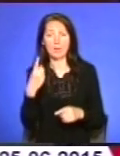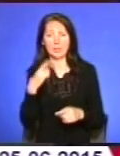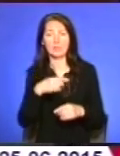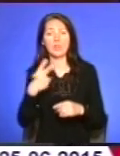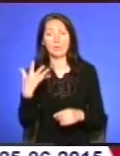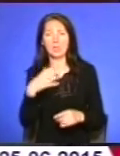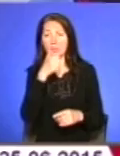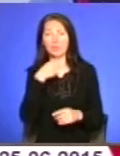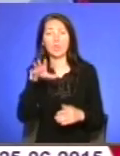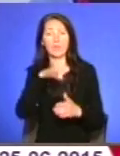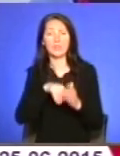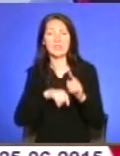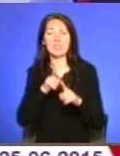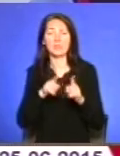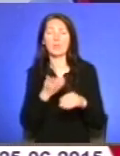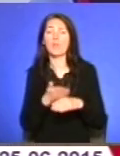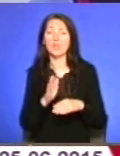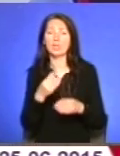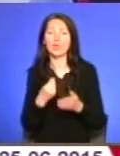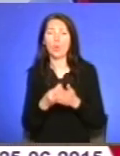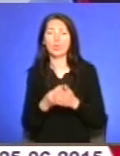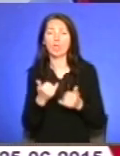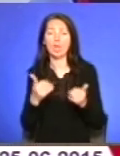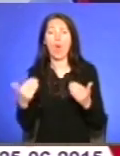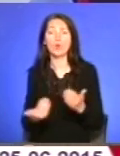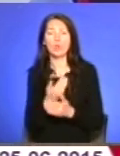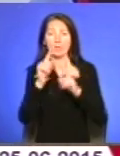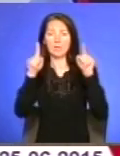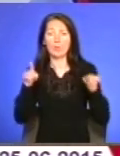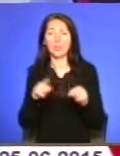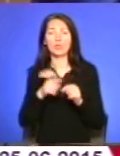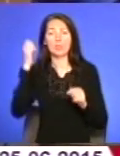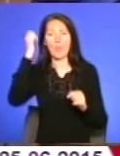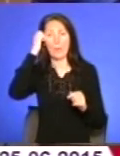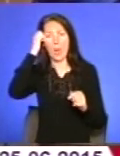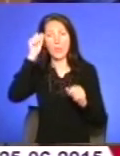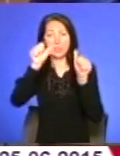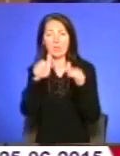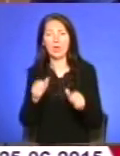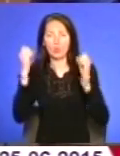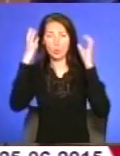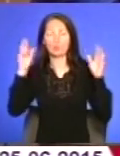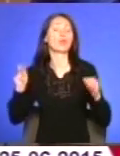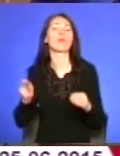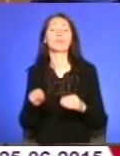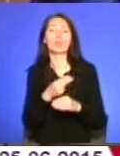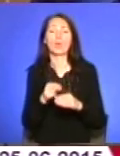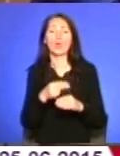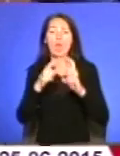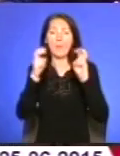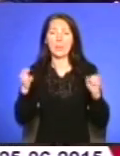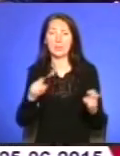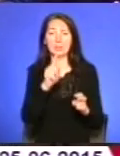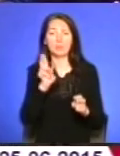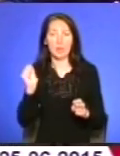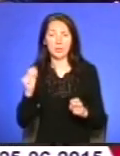2011-2015 роки внесли зміни. Виділять кошти на оновлення табличок на пам'ятках культури, реконструюють міст у Збарайському замку. Зміни